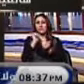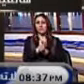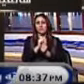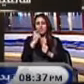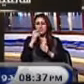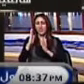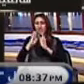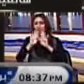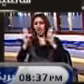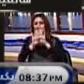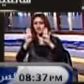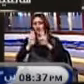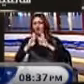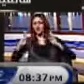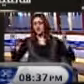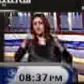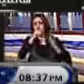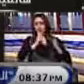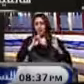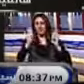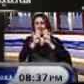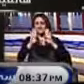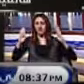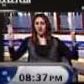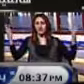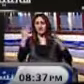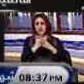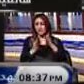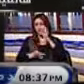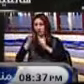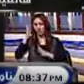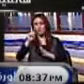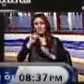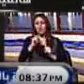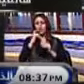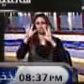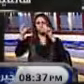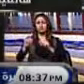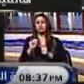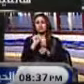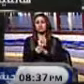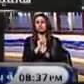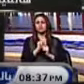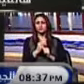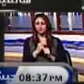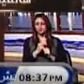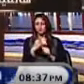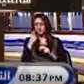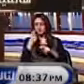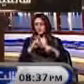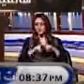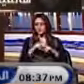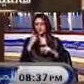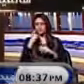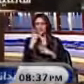نعمل اي حاجه قدام منهم على سبيل هو ما فيش اي حد يقطع طرق ولا اي حد يبوظ اي حاجه، عشان يديهم فرصه